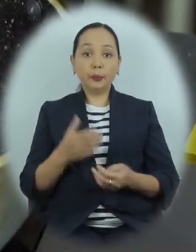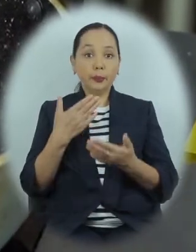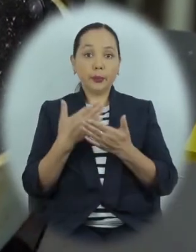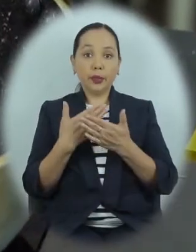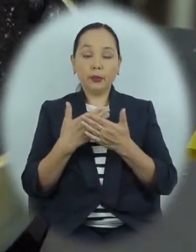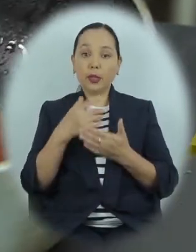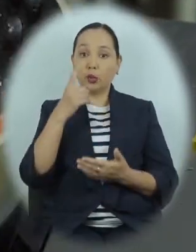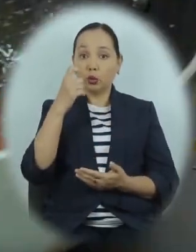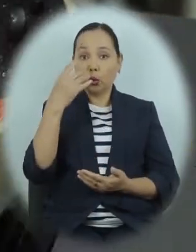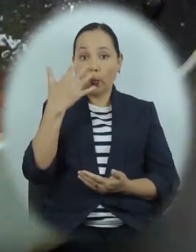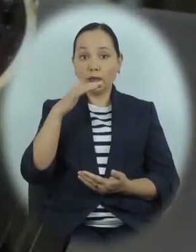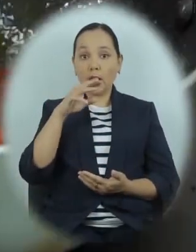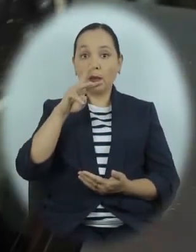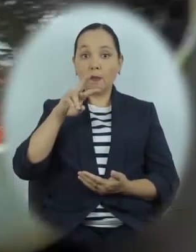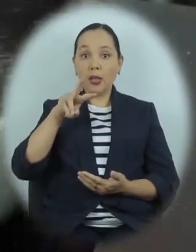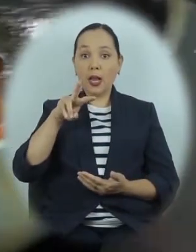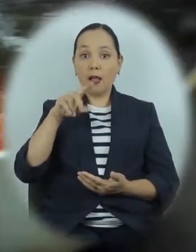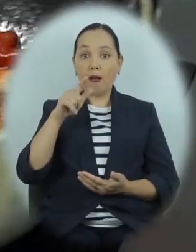Примерно 150 миллиграмм